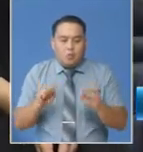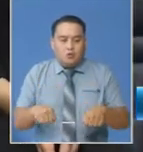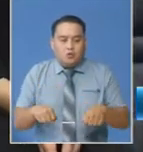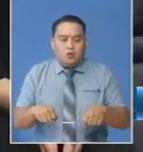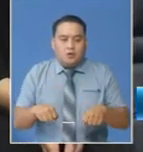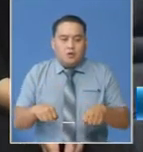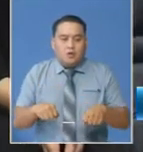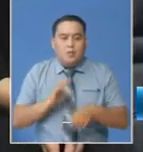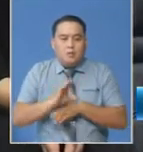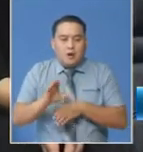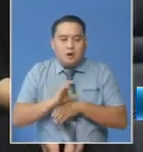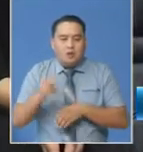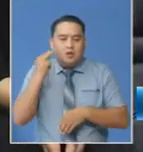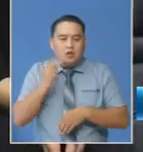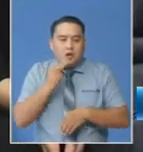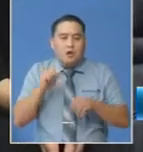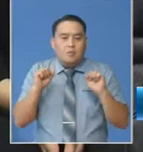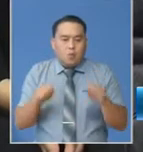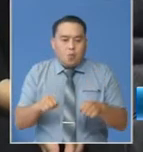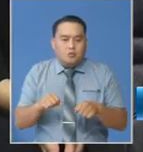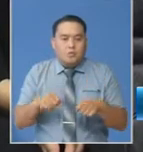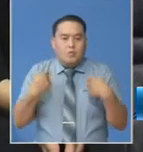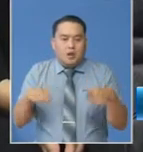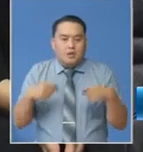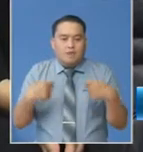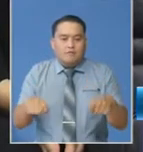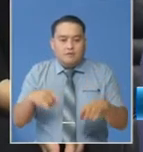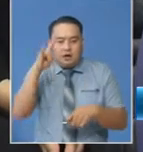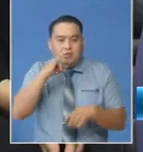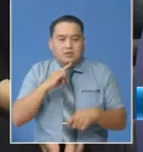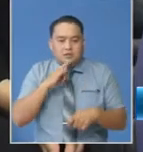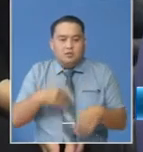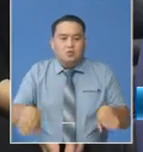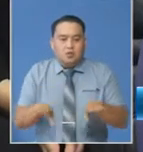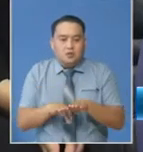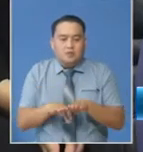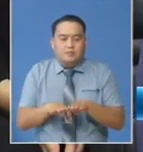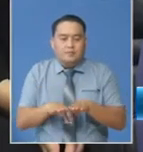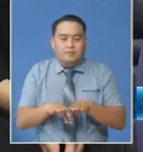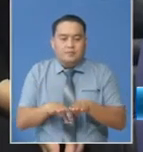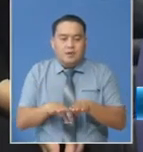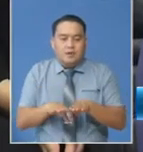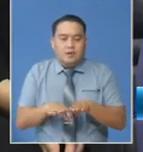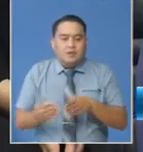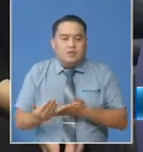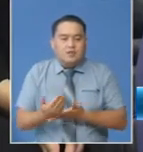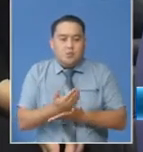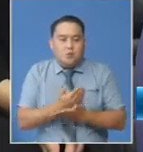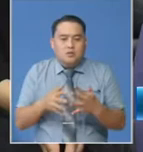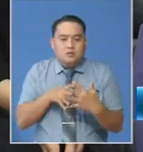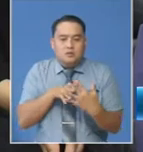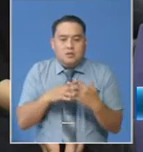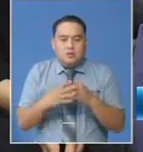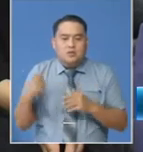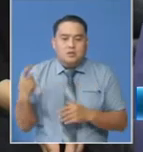можно рынок сбыта огромный Китай туда реализовывать. И в самом Казахстане то же самое. По сборке